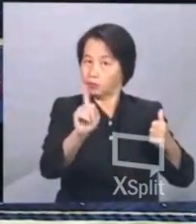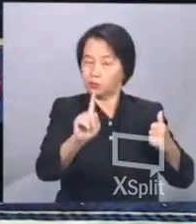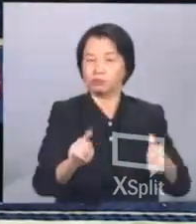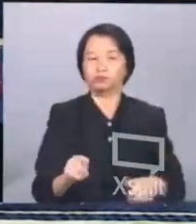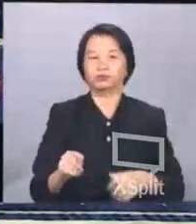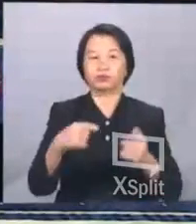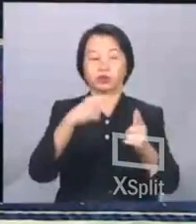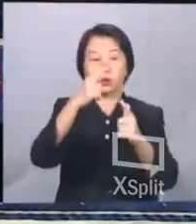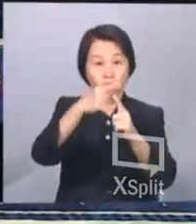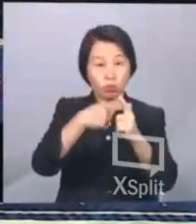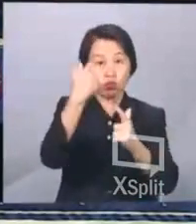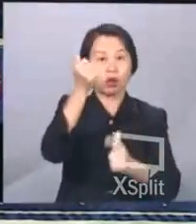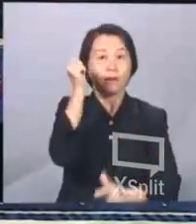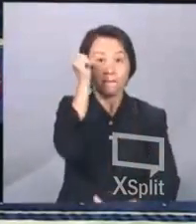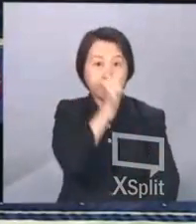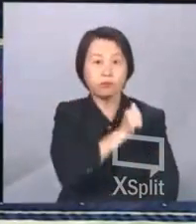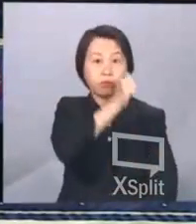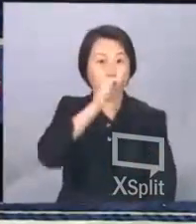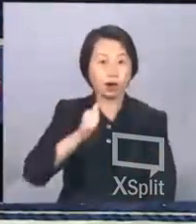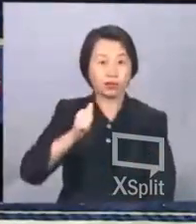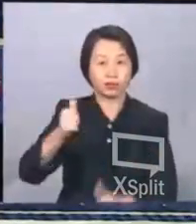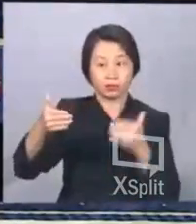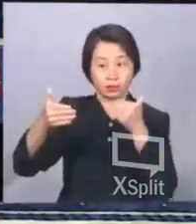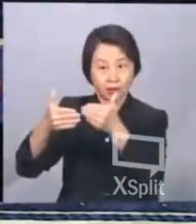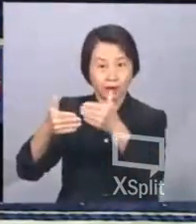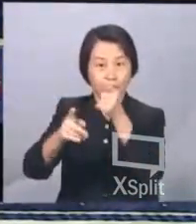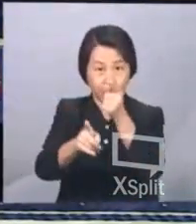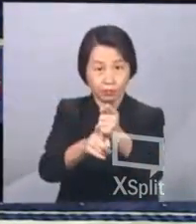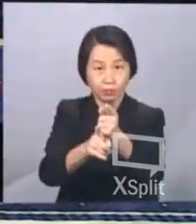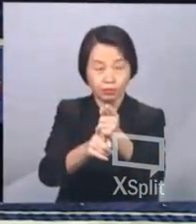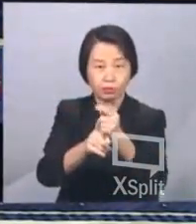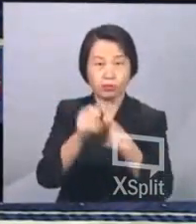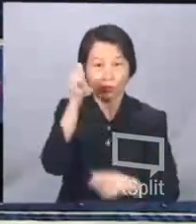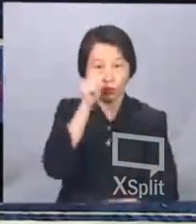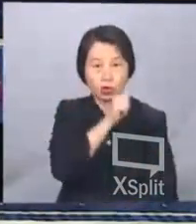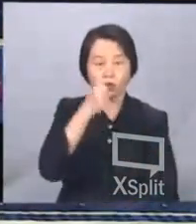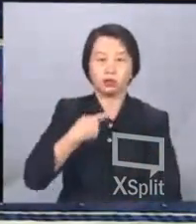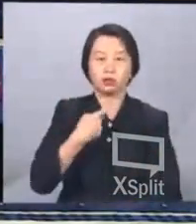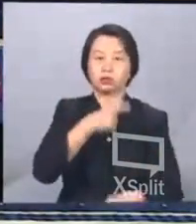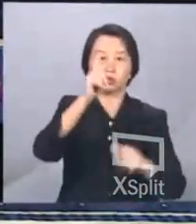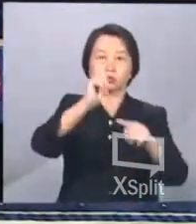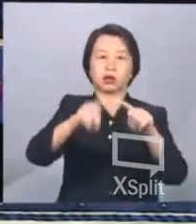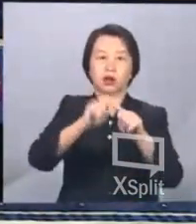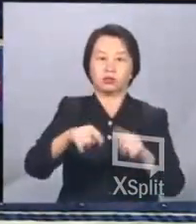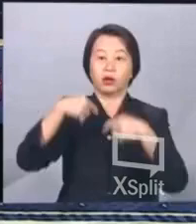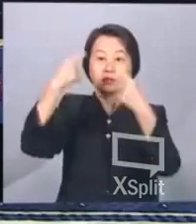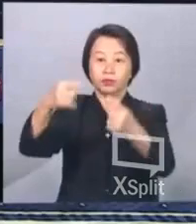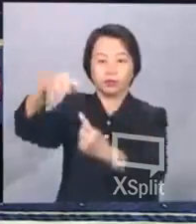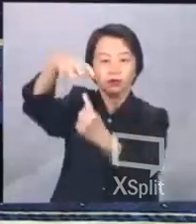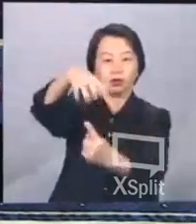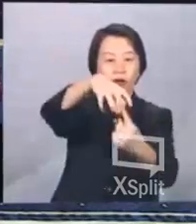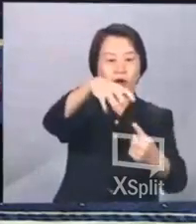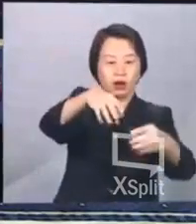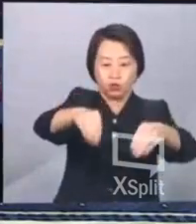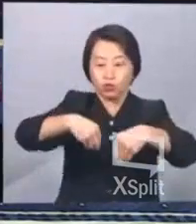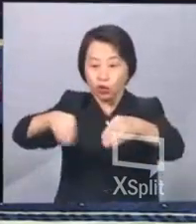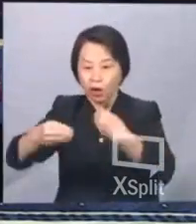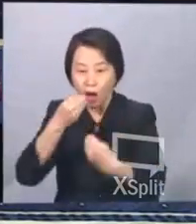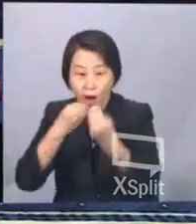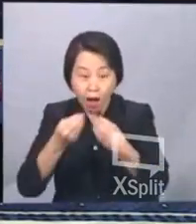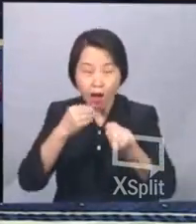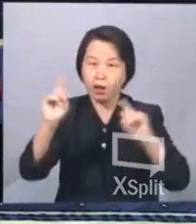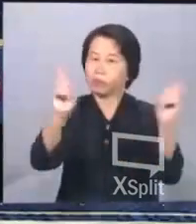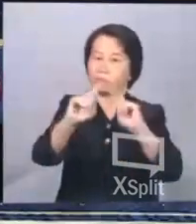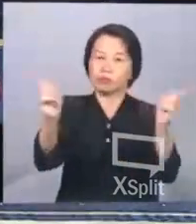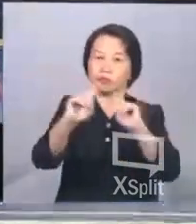ke Dul Ahmad Dhani akan menyerang Tibet tidak namun lagi kita tidak boleh ke bazar Ramadhan untuk membeli